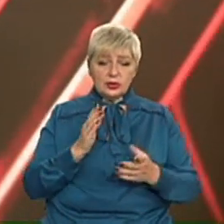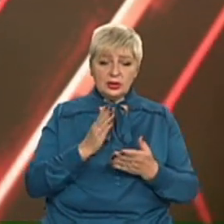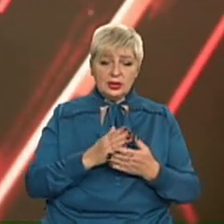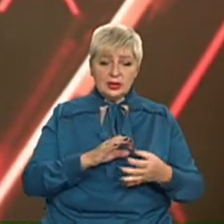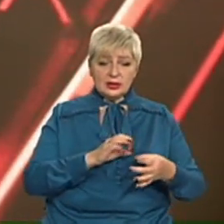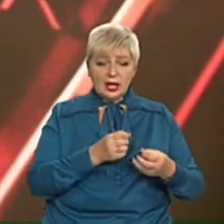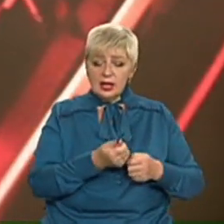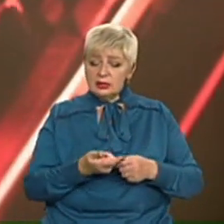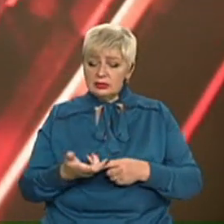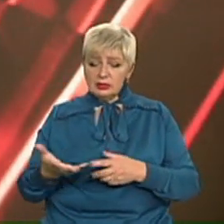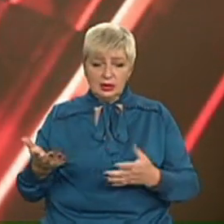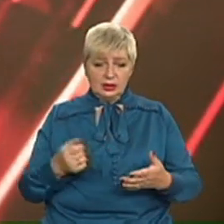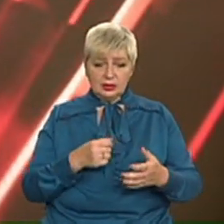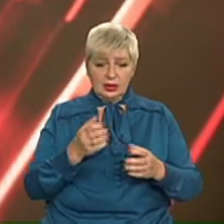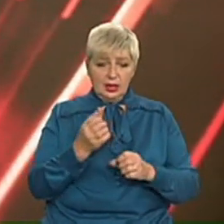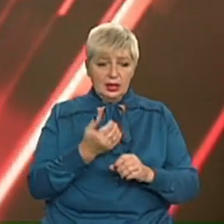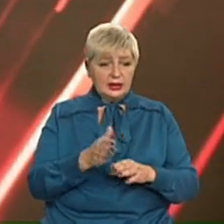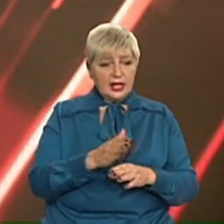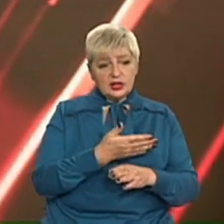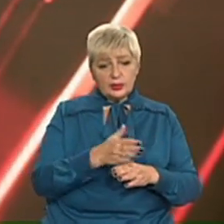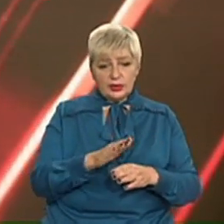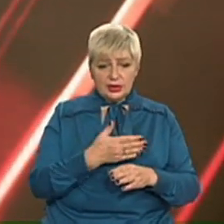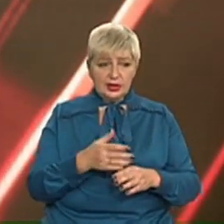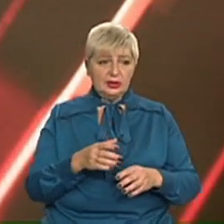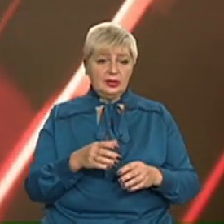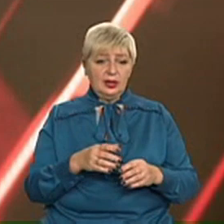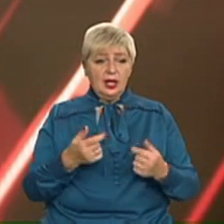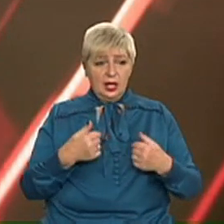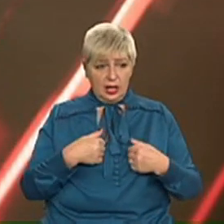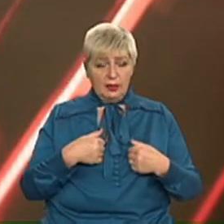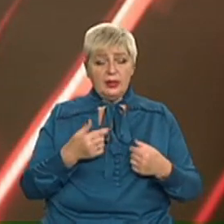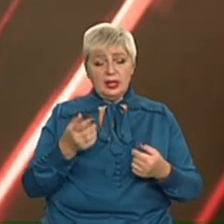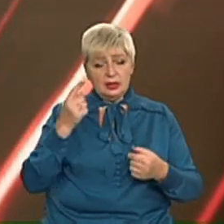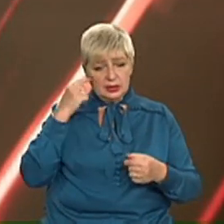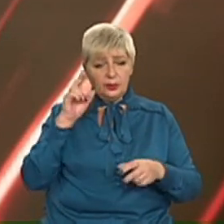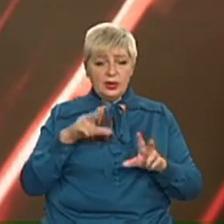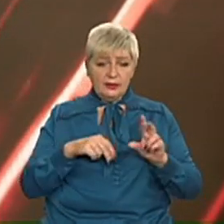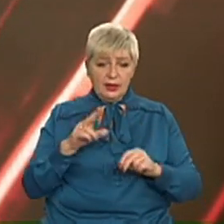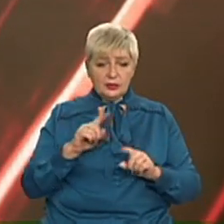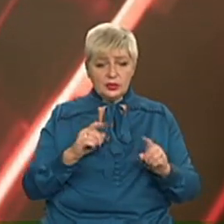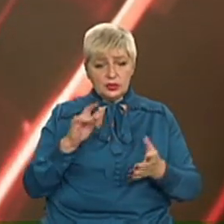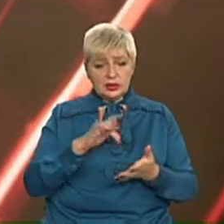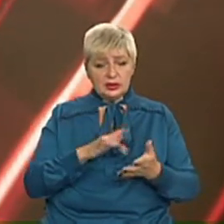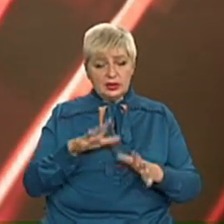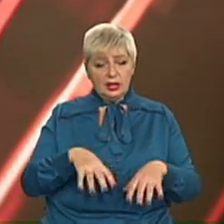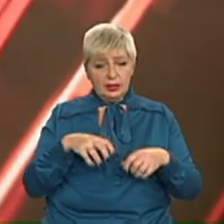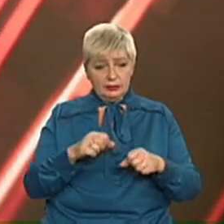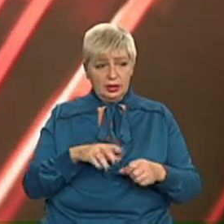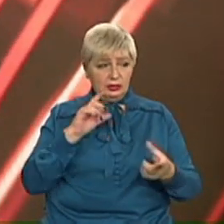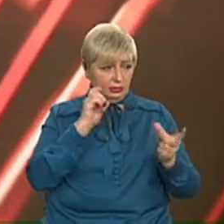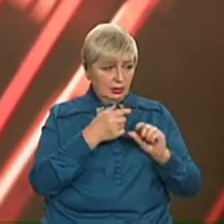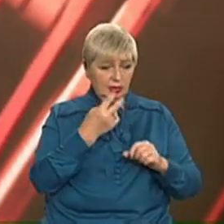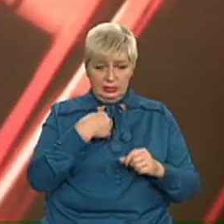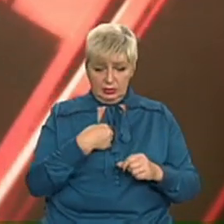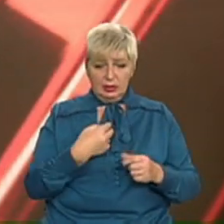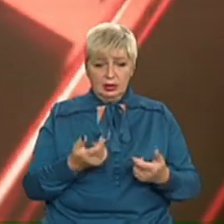ціла низка нерозподілених субвенцій ще в освітній галузі. І ми дуже сподіваємося, що центральна влада якось на нас зглянеться та